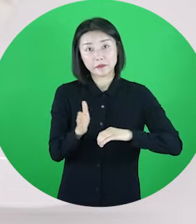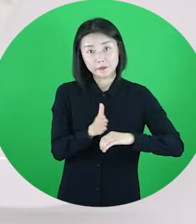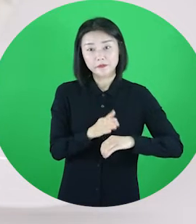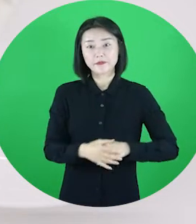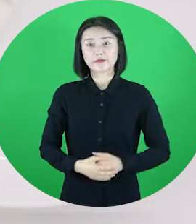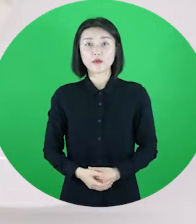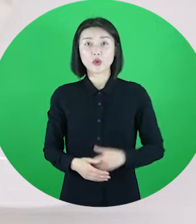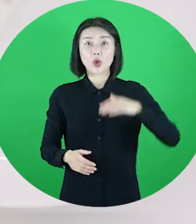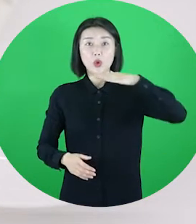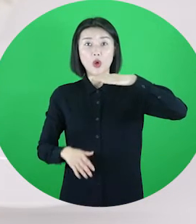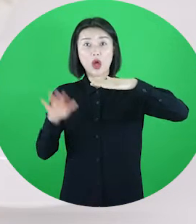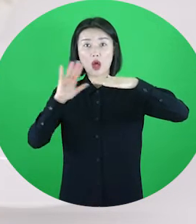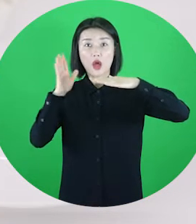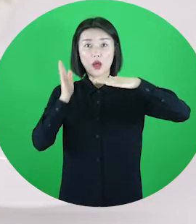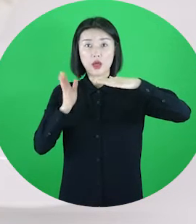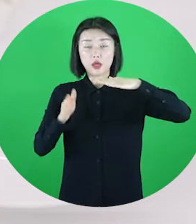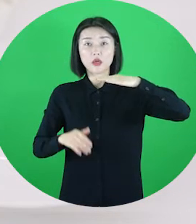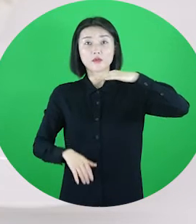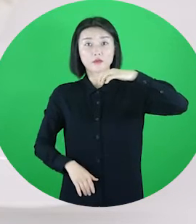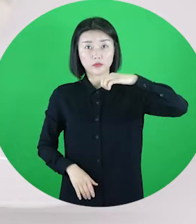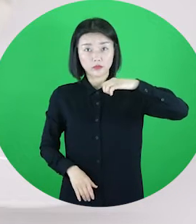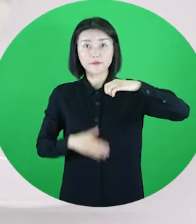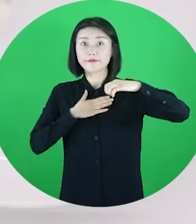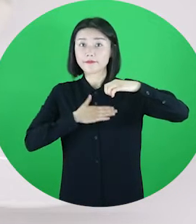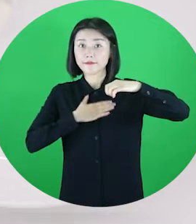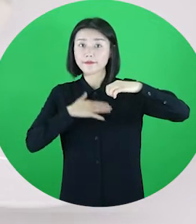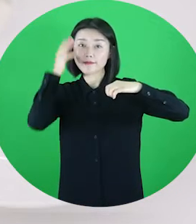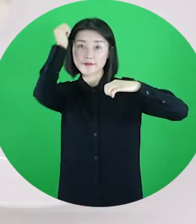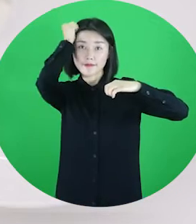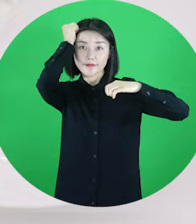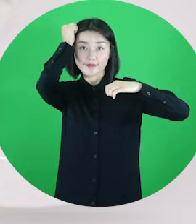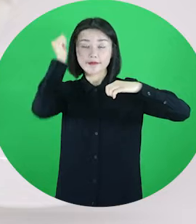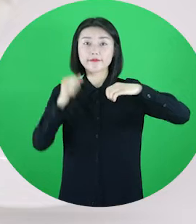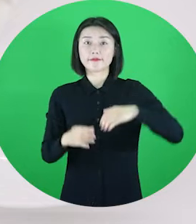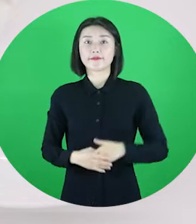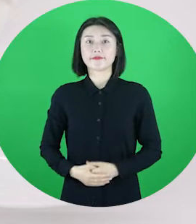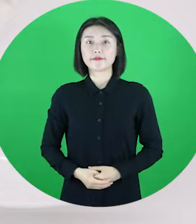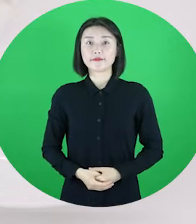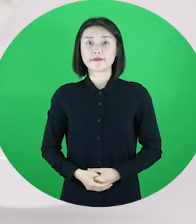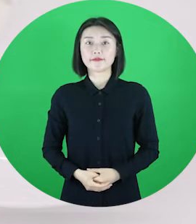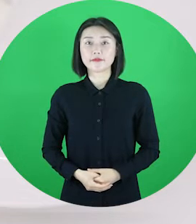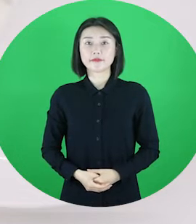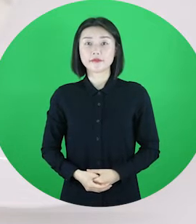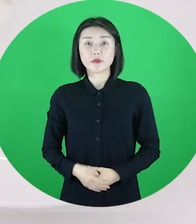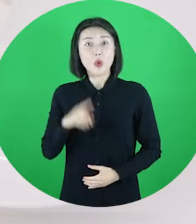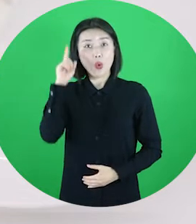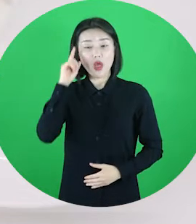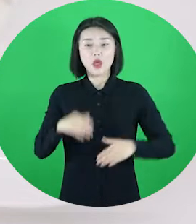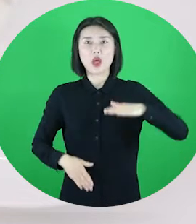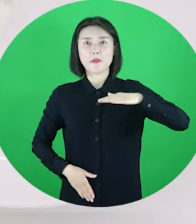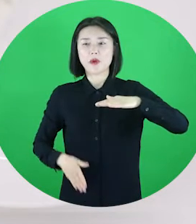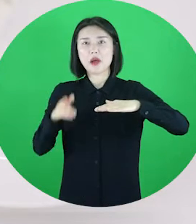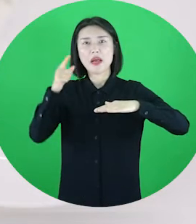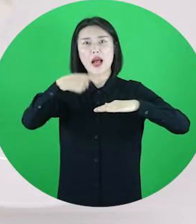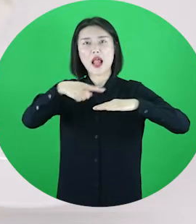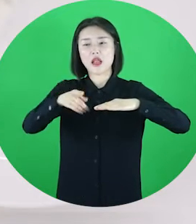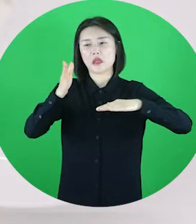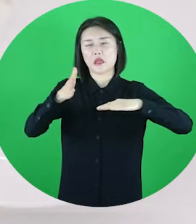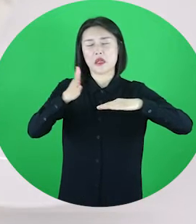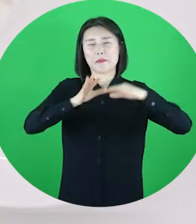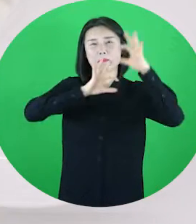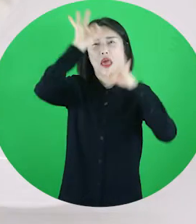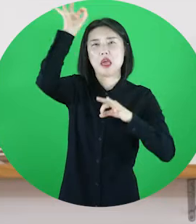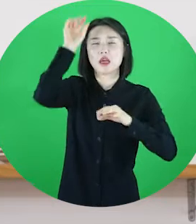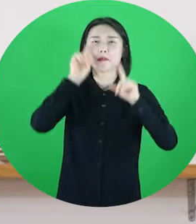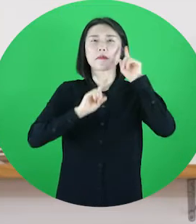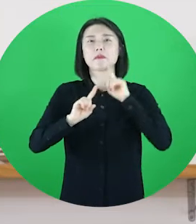손가락을 펴지 않고 항상 오므려서 잘라주도록 합니다. 이래야지 손가락이 다치지 않고 잘 썰 수가 있을